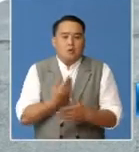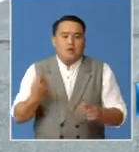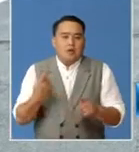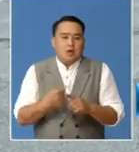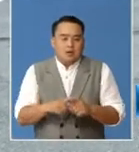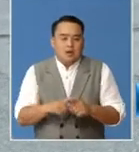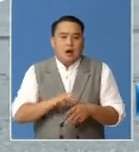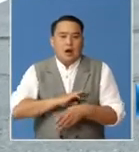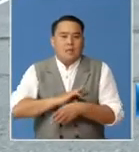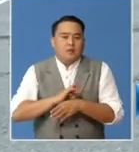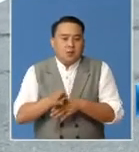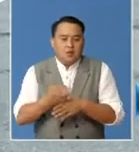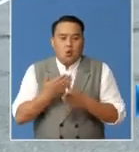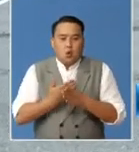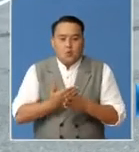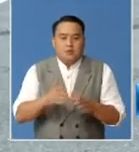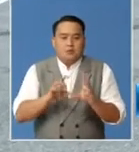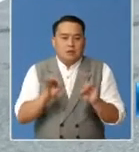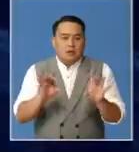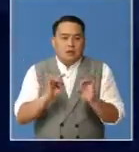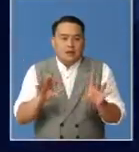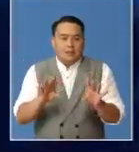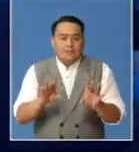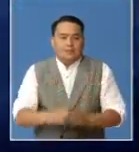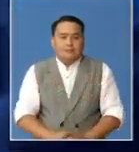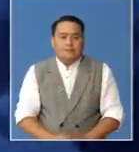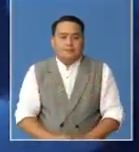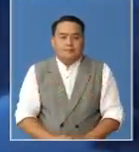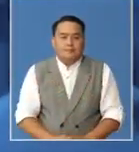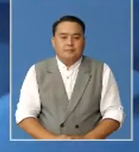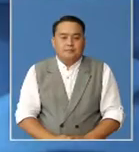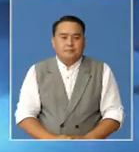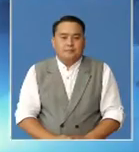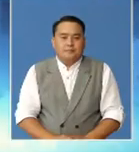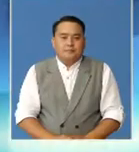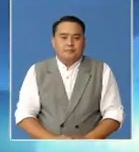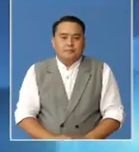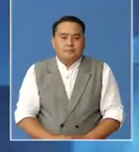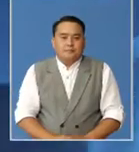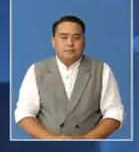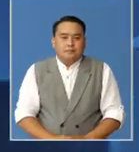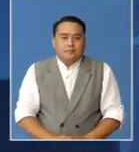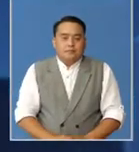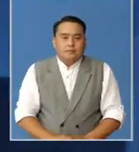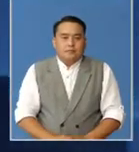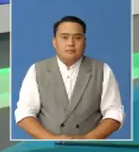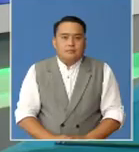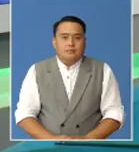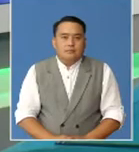техникамен қамтамасыз етуге көмектесетінін жеткізді. Мадина Берікқызы, Антон Хатиновский, Жетісу телеарнасы.